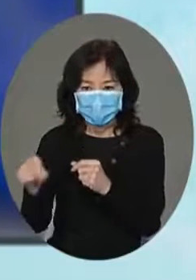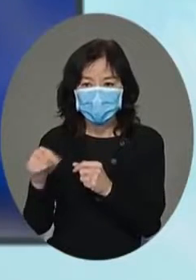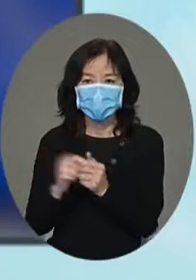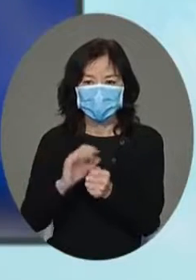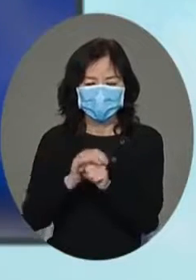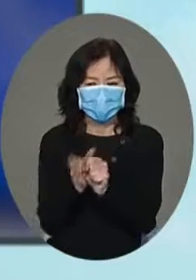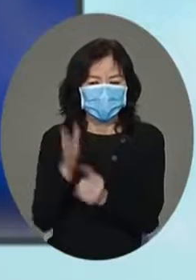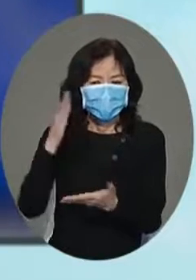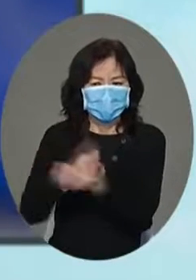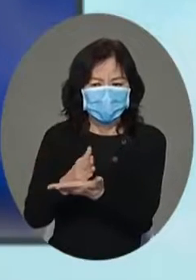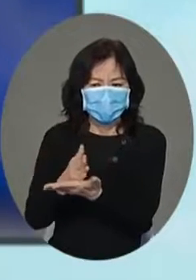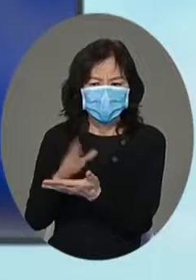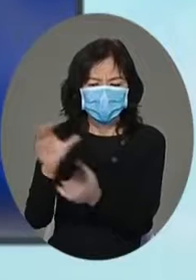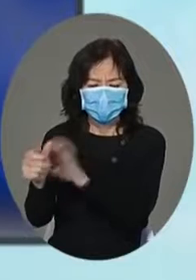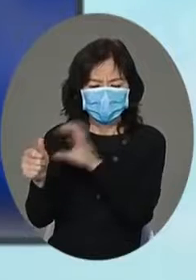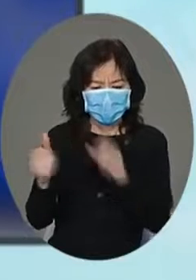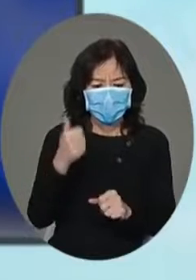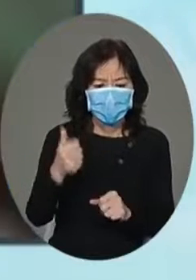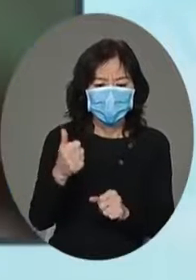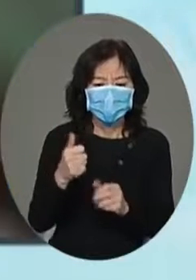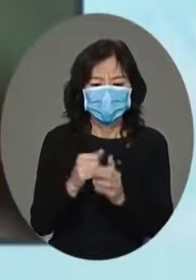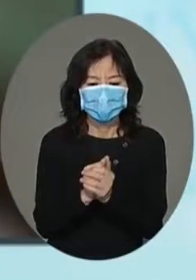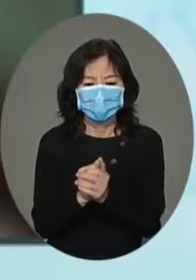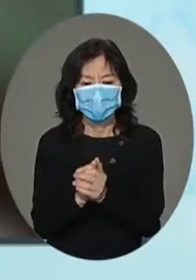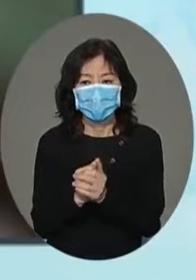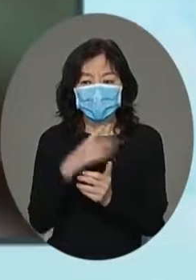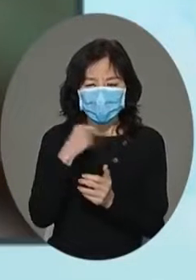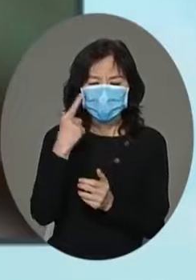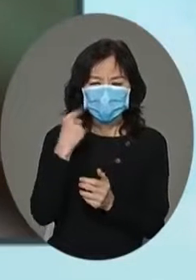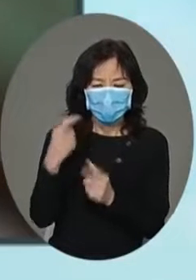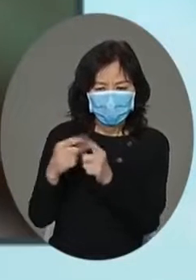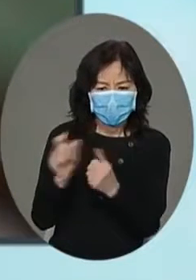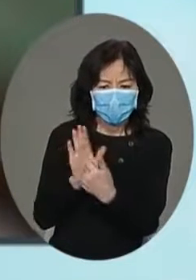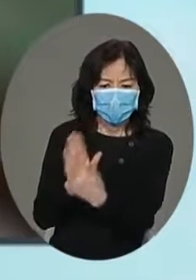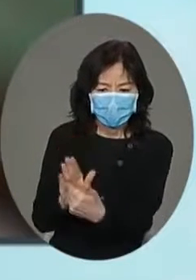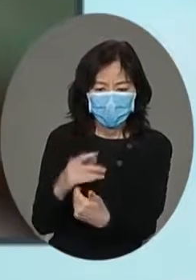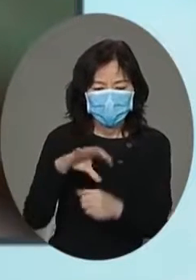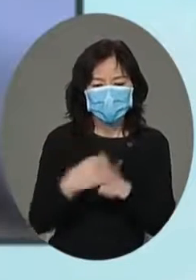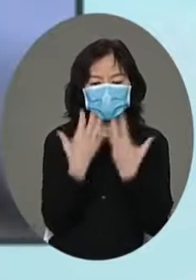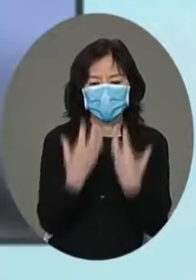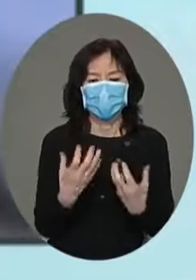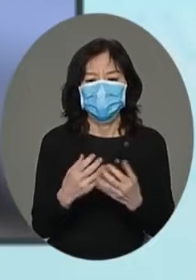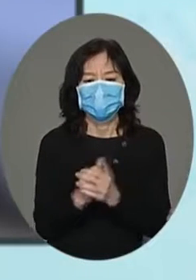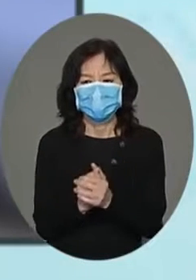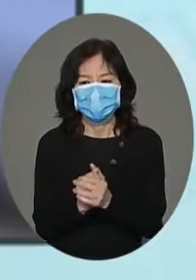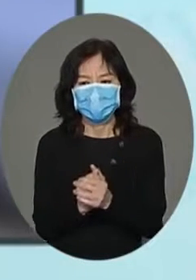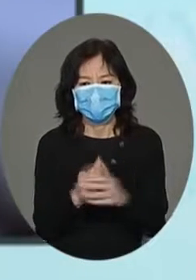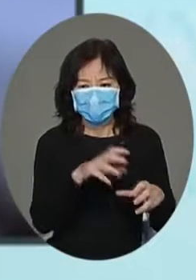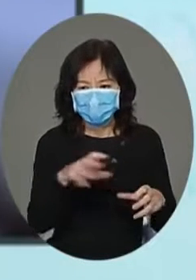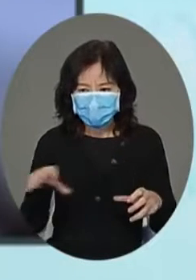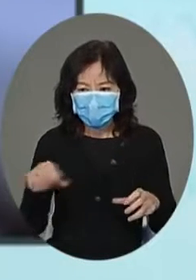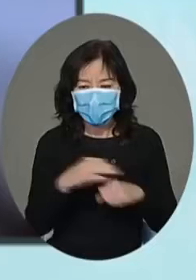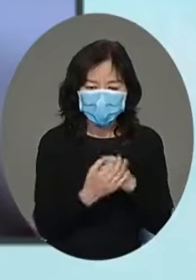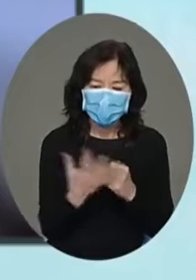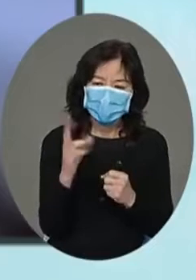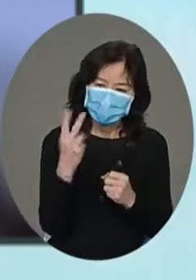to the world in combating the COVID-19 pandemic. If Taiwan is left out, we all suffer. 超過200名嚟自歐美同